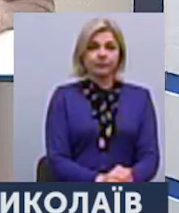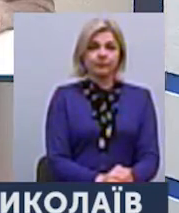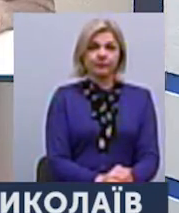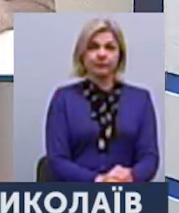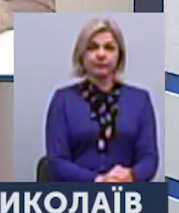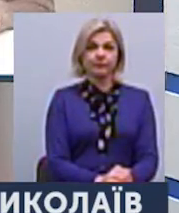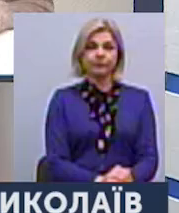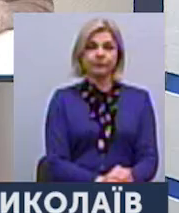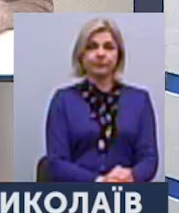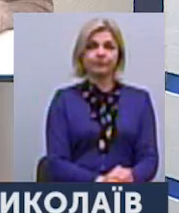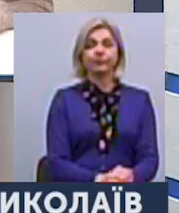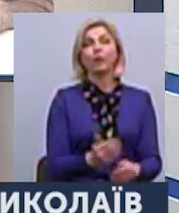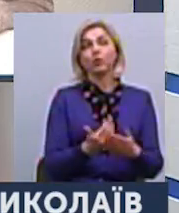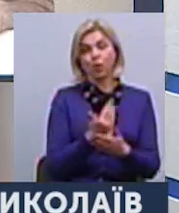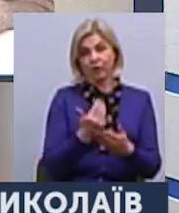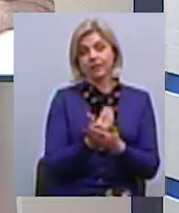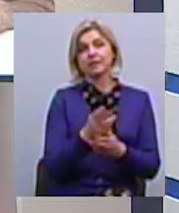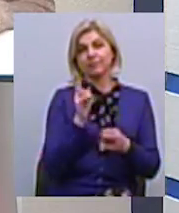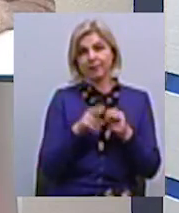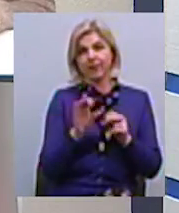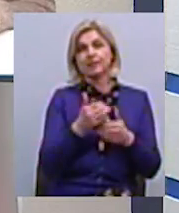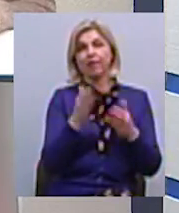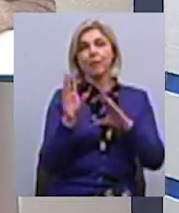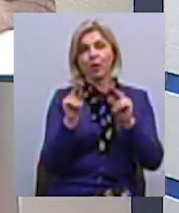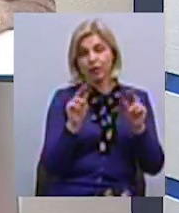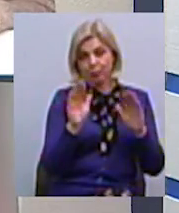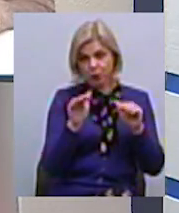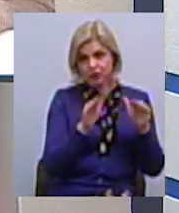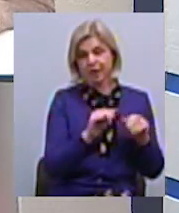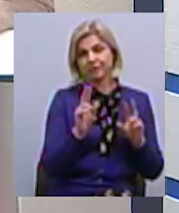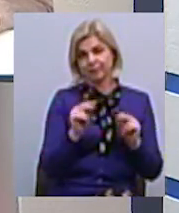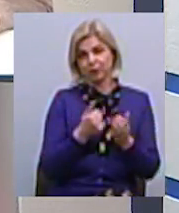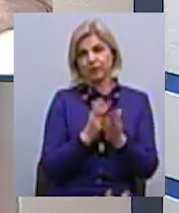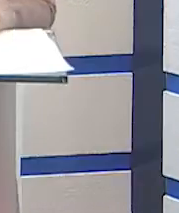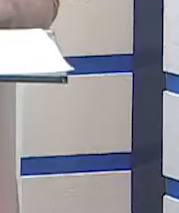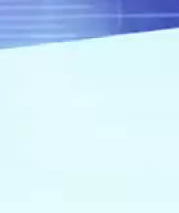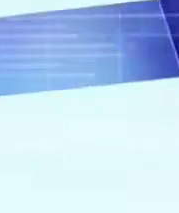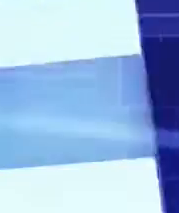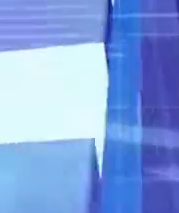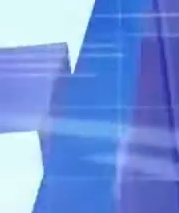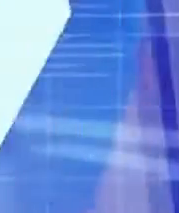На цьому я з вами прощаюсь, бажаю вам мирного вечора, побачимось!